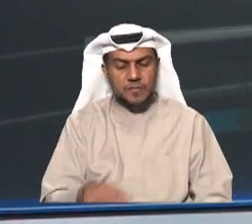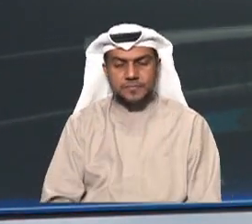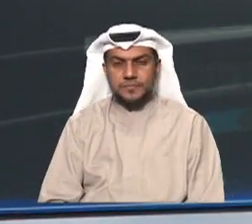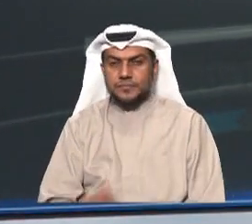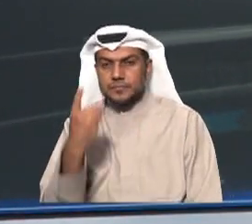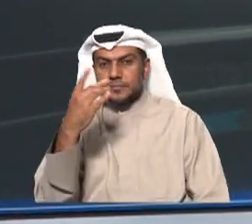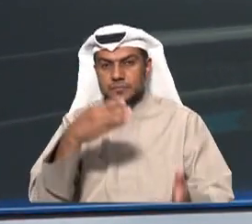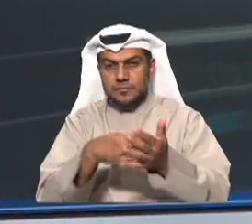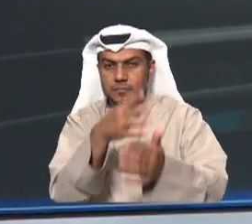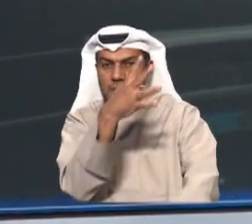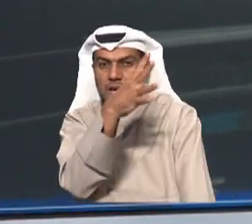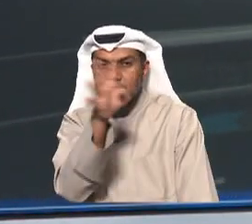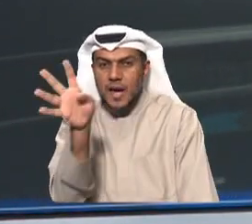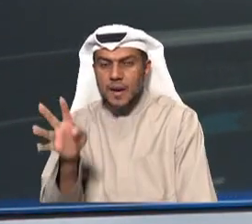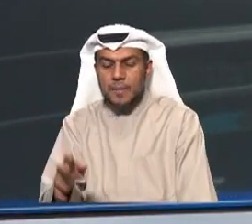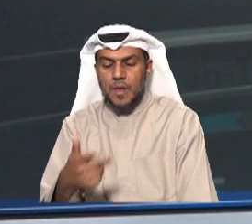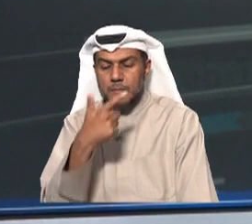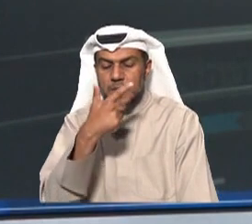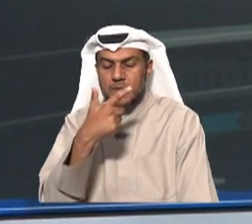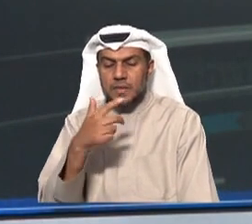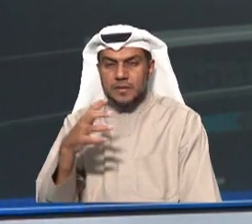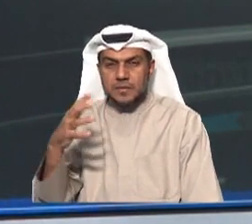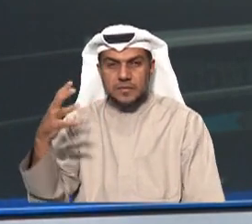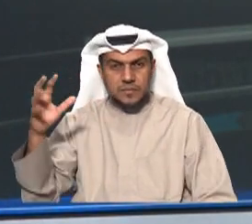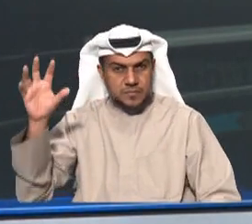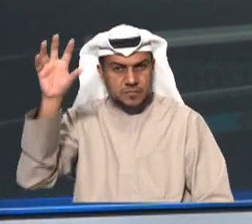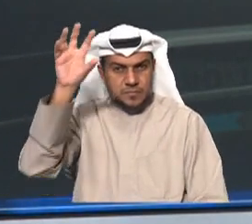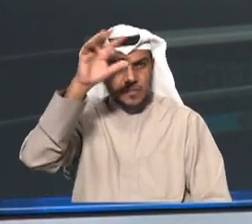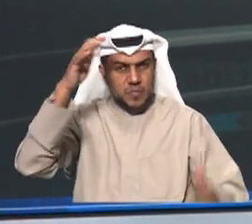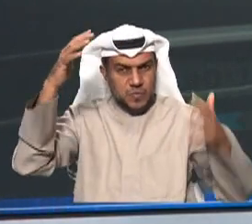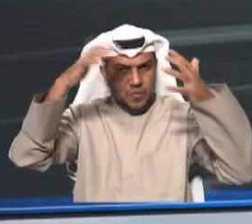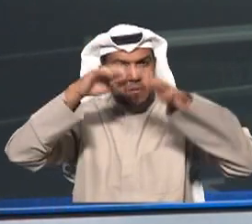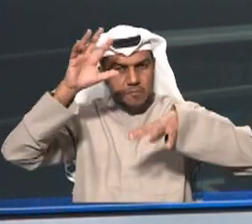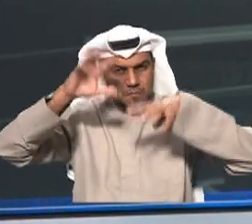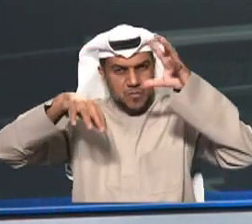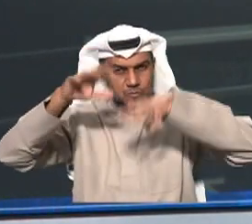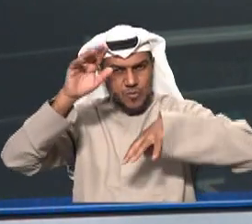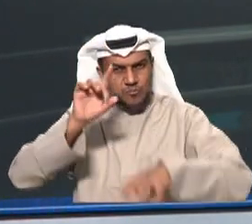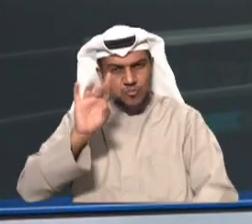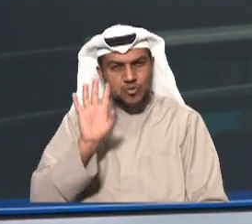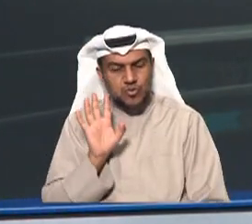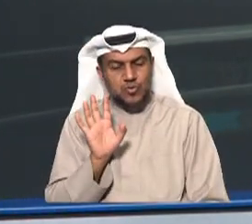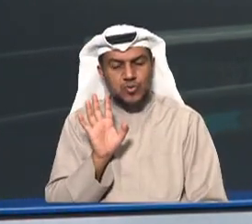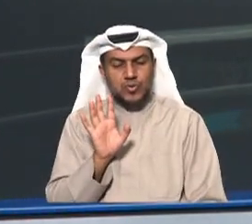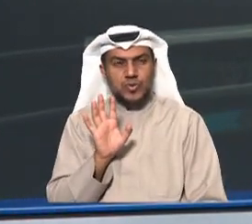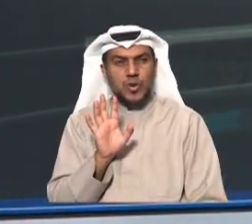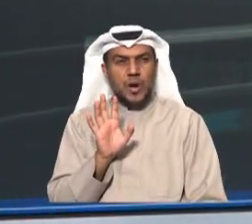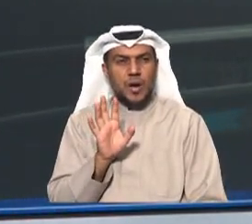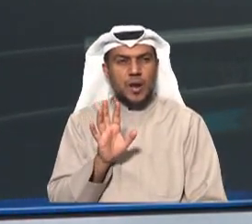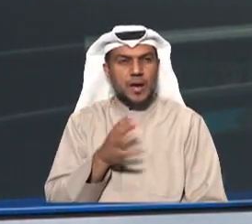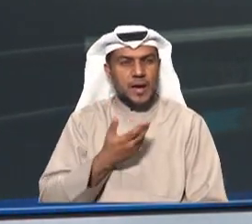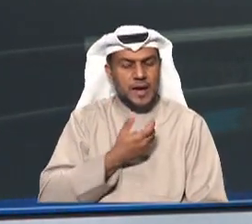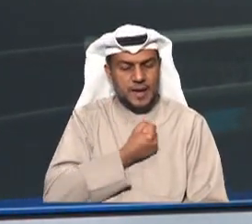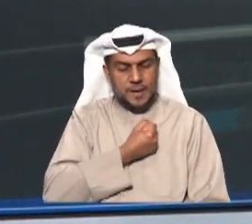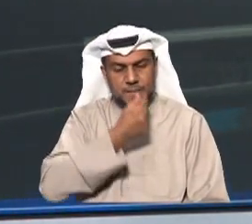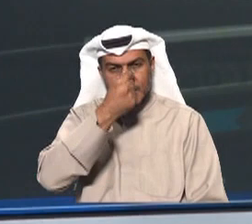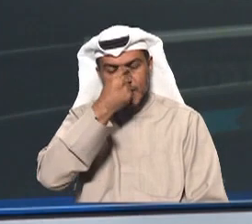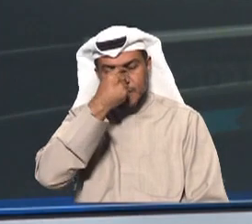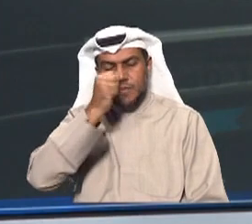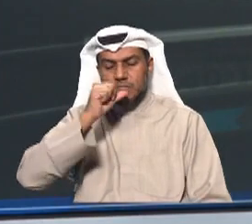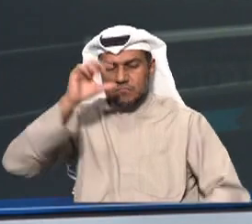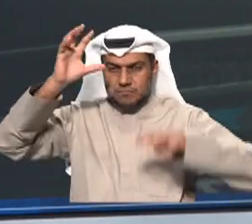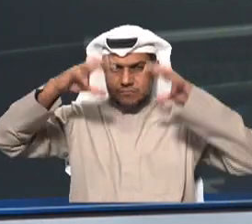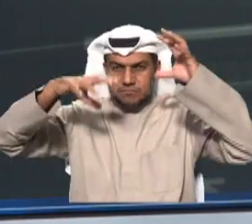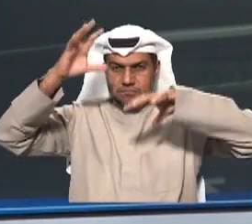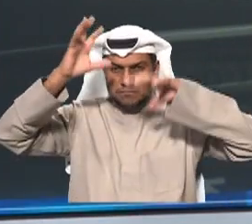كيلومتر في الساعة، مع أجواء غائمة إلى غائمة جزئيا، وفرص الأمطار واردة خفيفة متفرقة، وقد تكون رعدية على بعض المناطق.